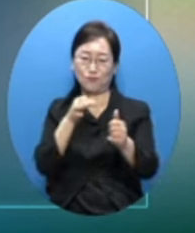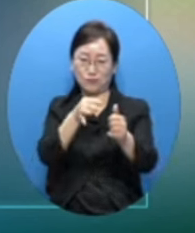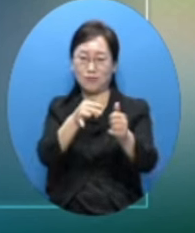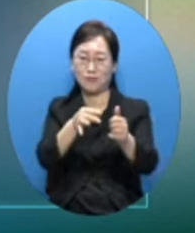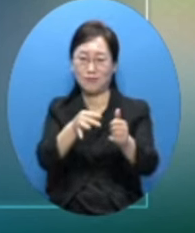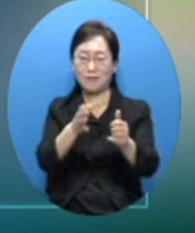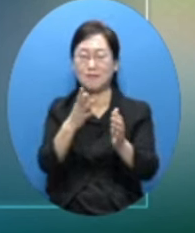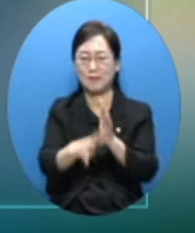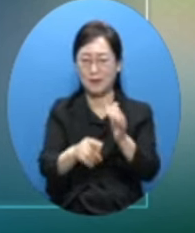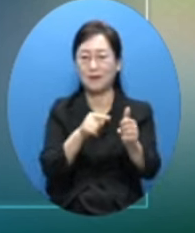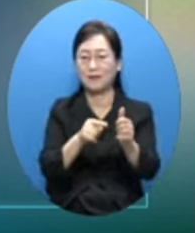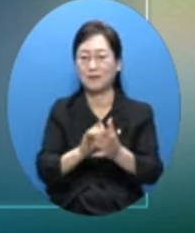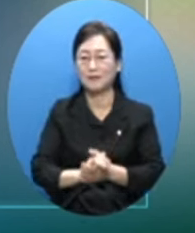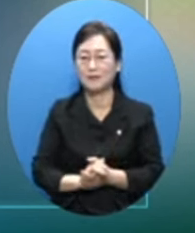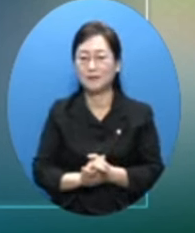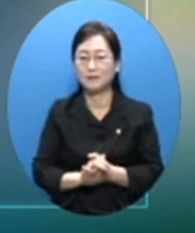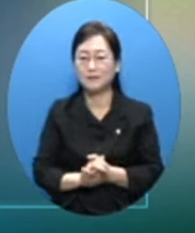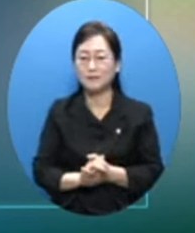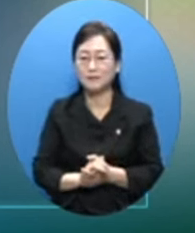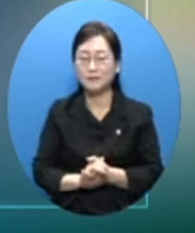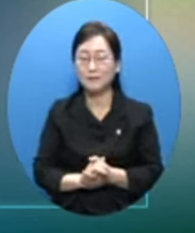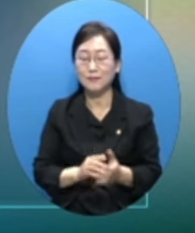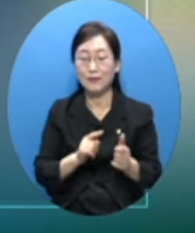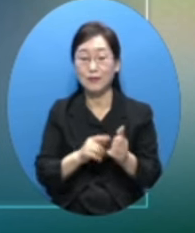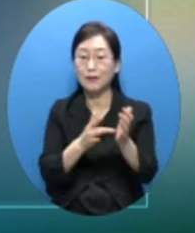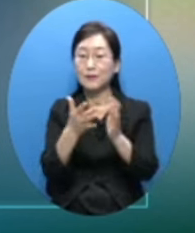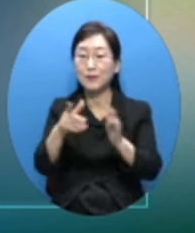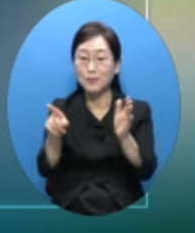깡패로 살았던 분인데 예수 믿고